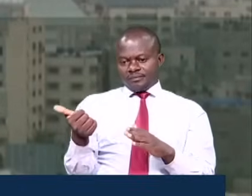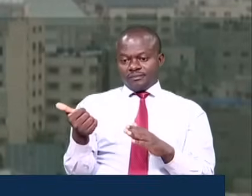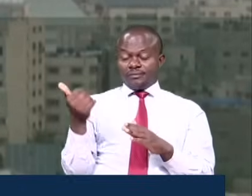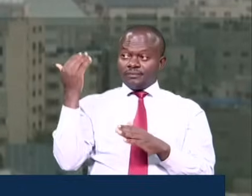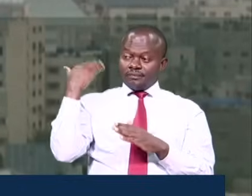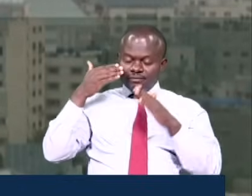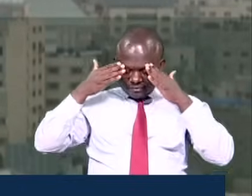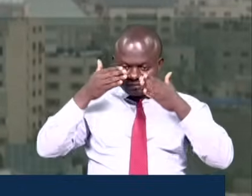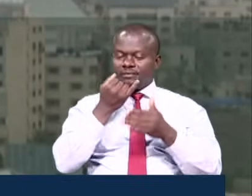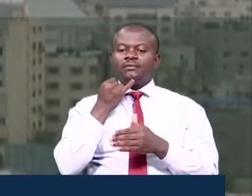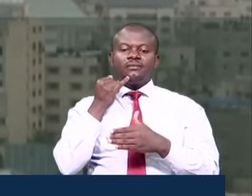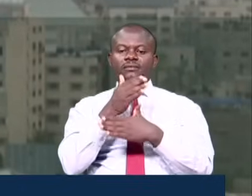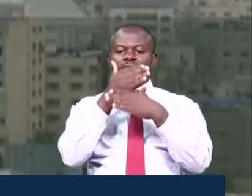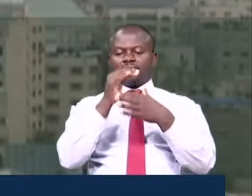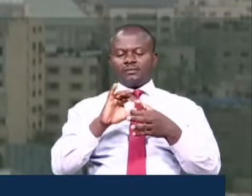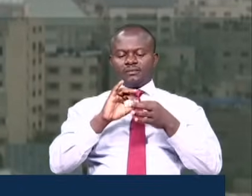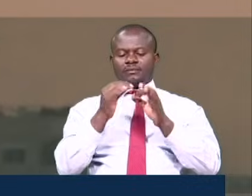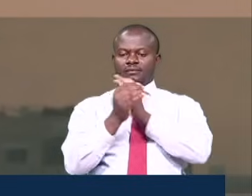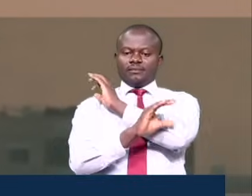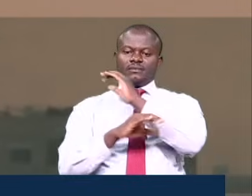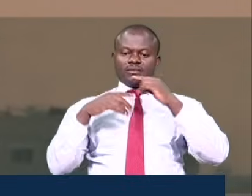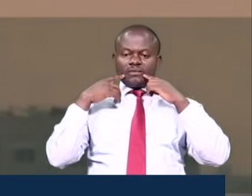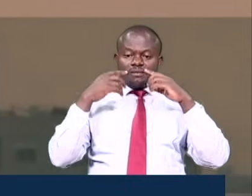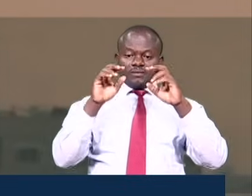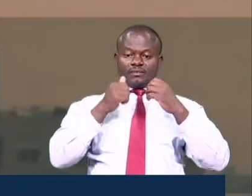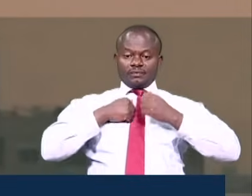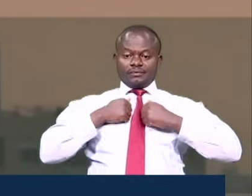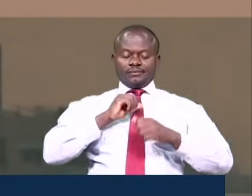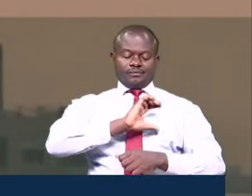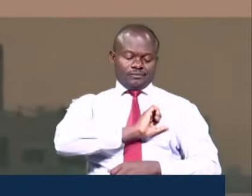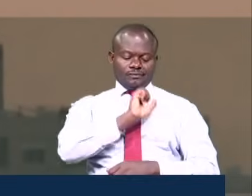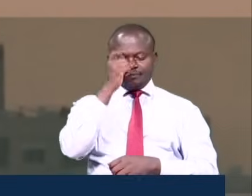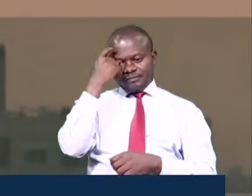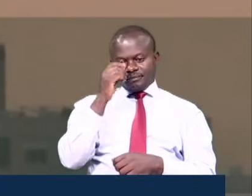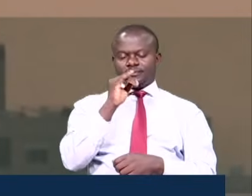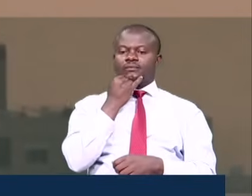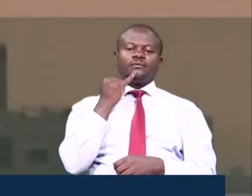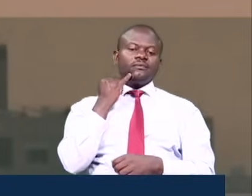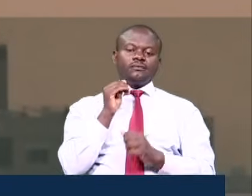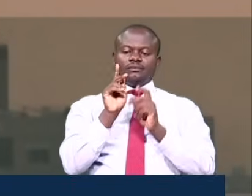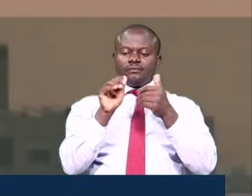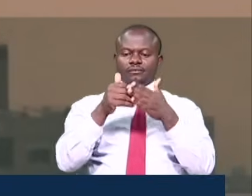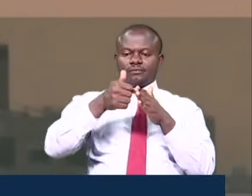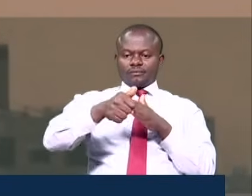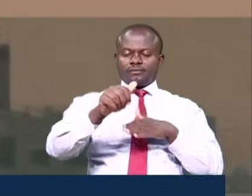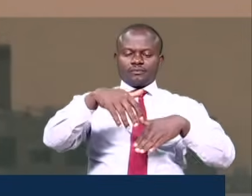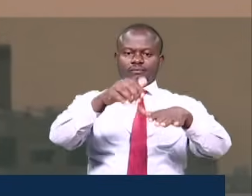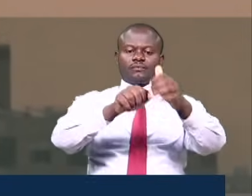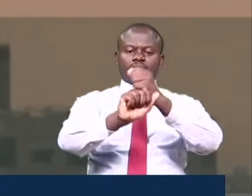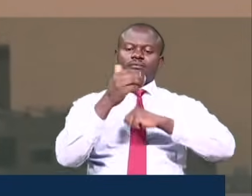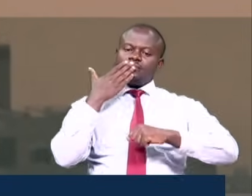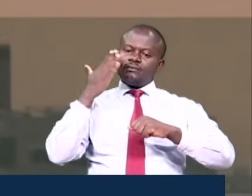kwibasira Israheli, Minisiteri y'Ububanyi n'Amahanga yatangaje ku Rwanda bihanganishije guverinoma ya Israheli n'abaturage bayo ndetse yamagana ibikorwa